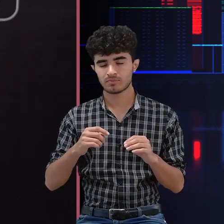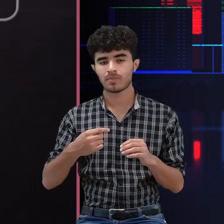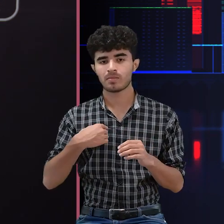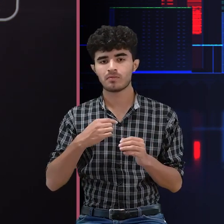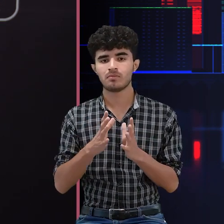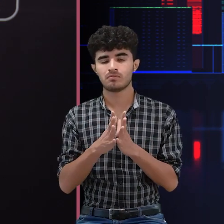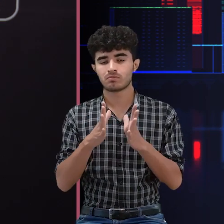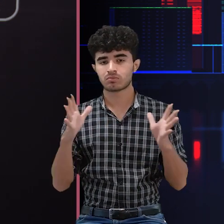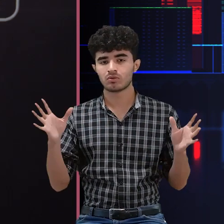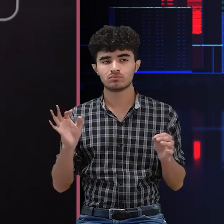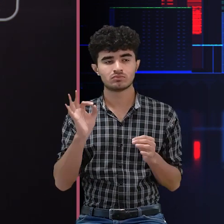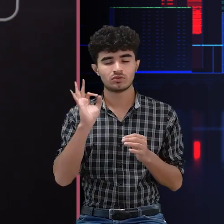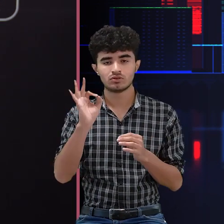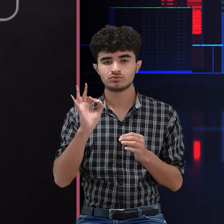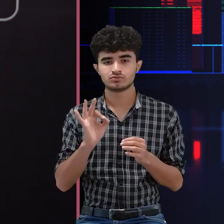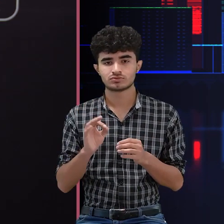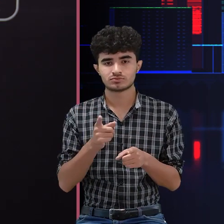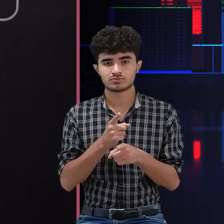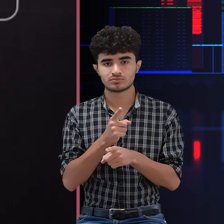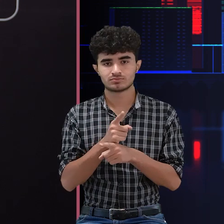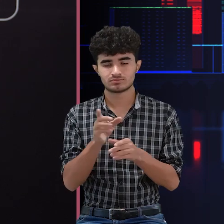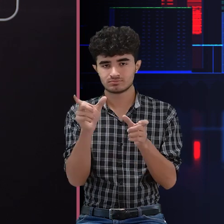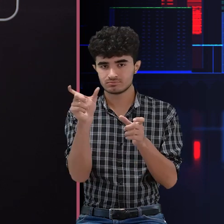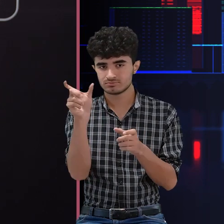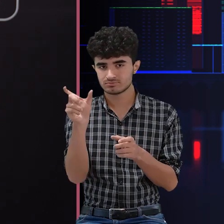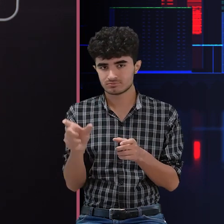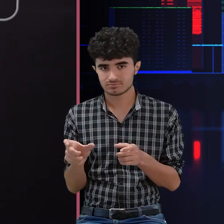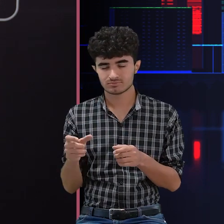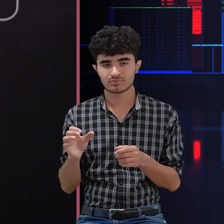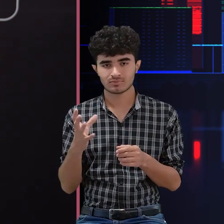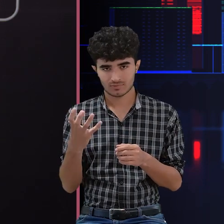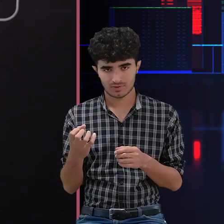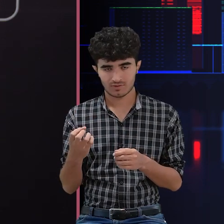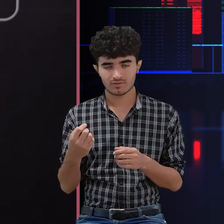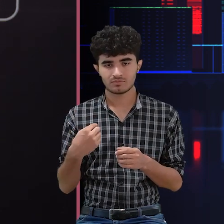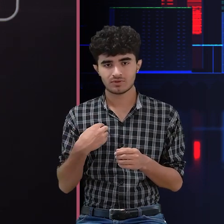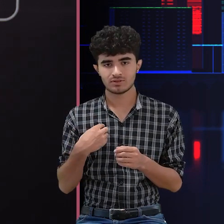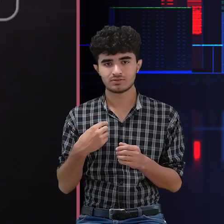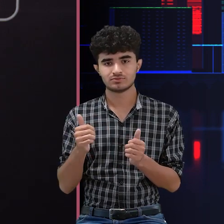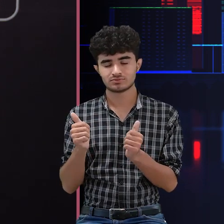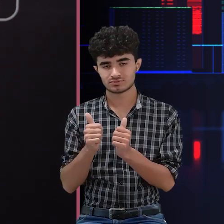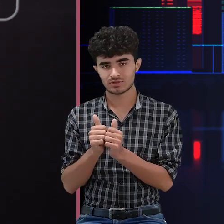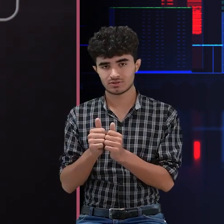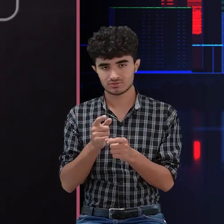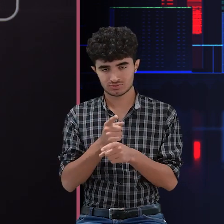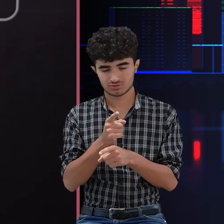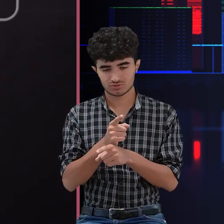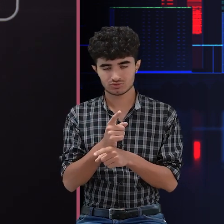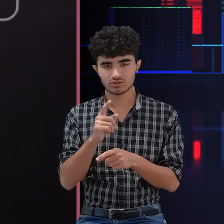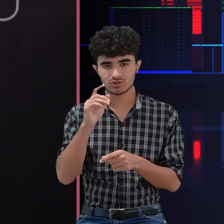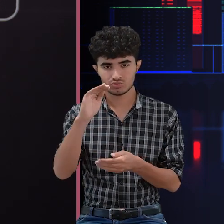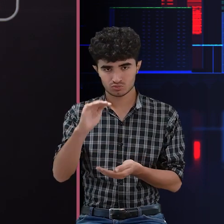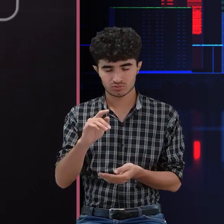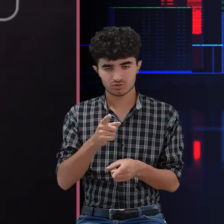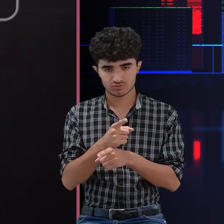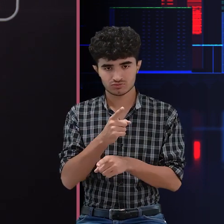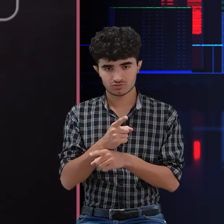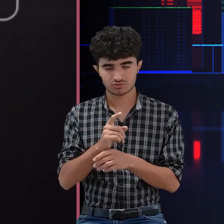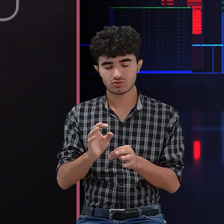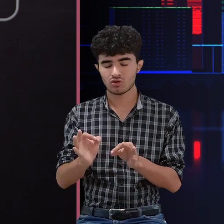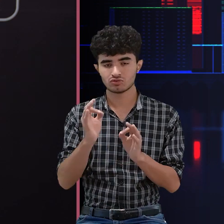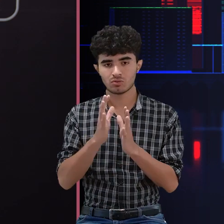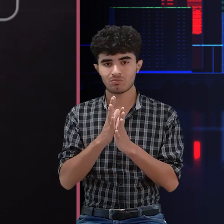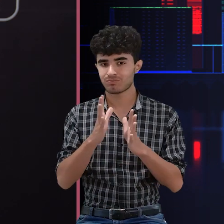طریقہ ہے یہ کرنے کا. مگر بہت ساری چیزیں کھلیں، نئی چیزیں نکلیں، اور میرے بہت